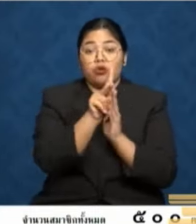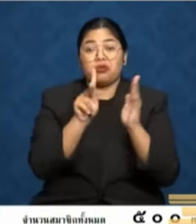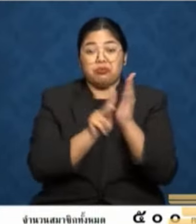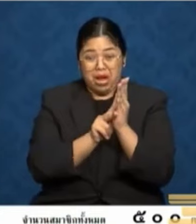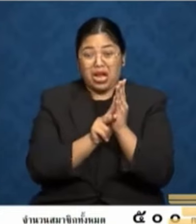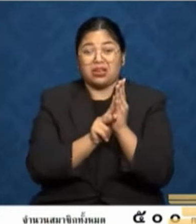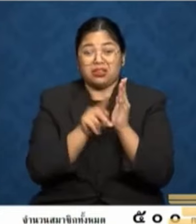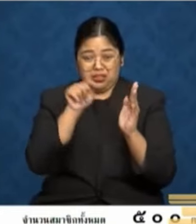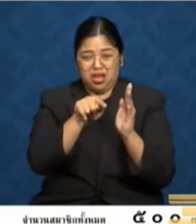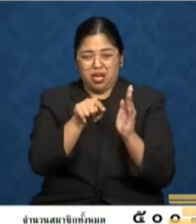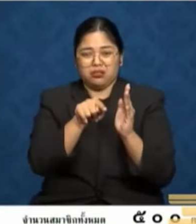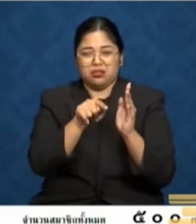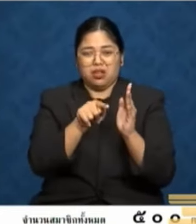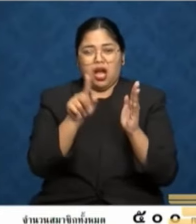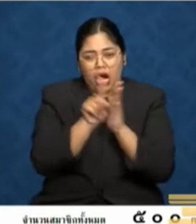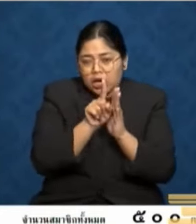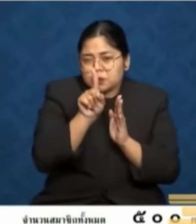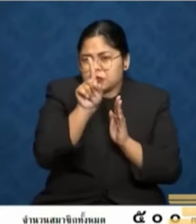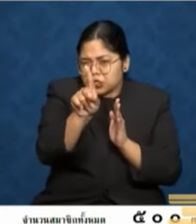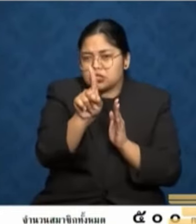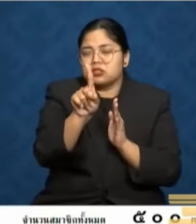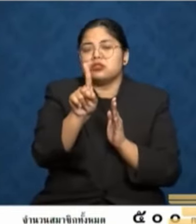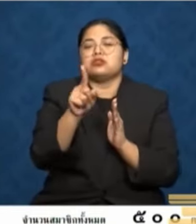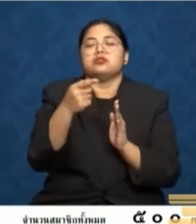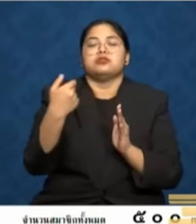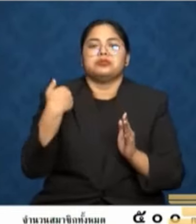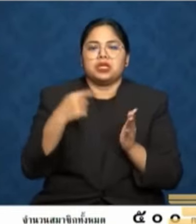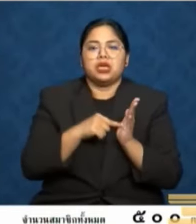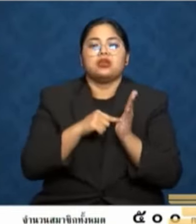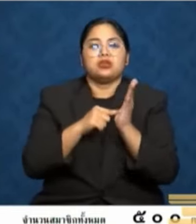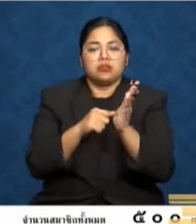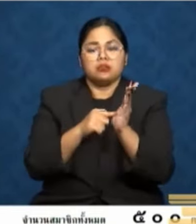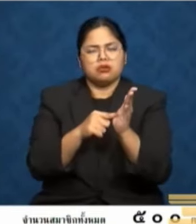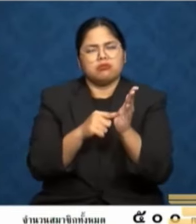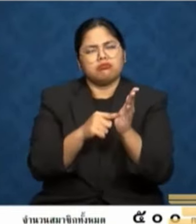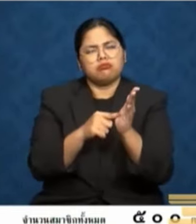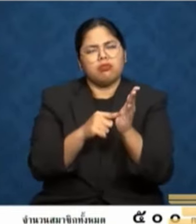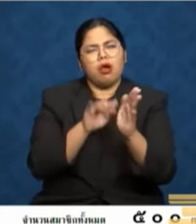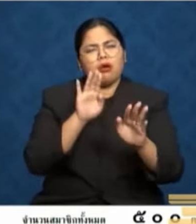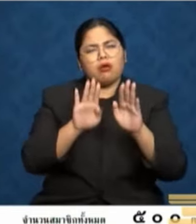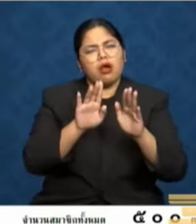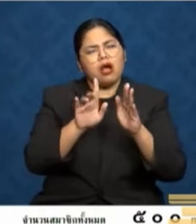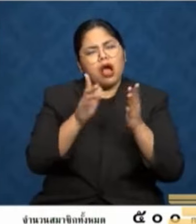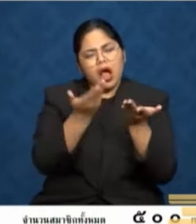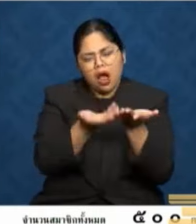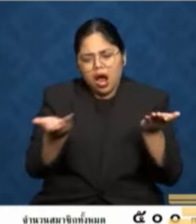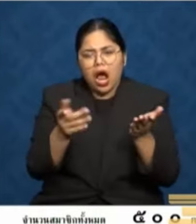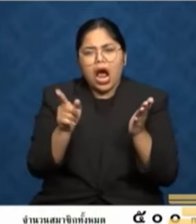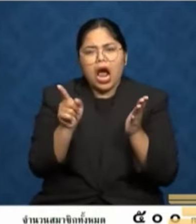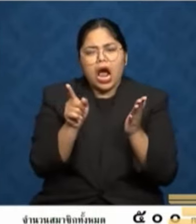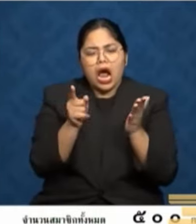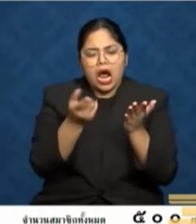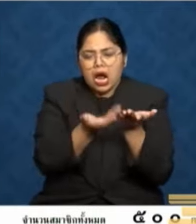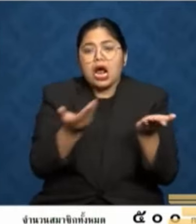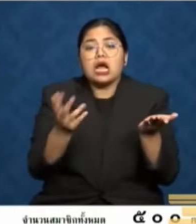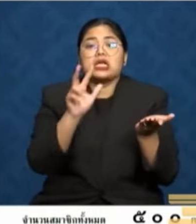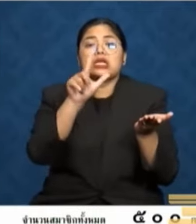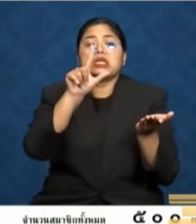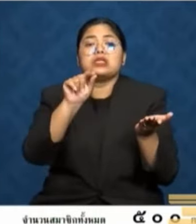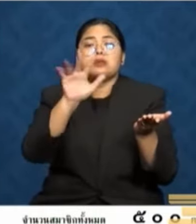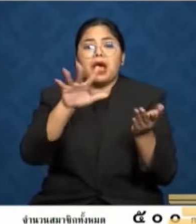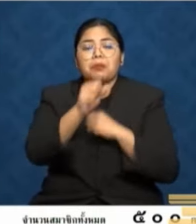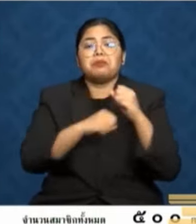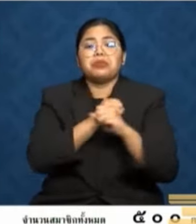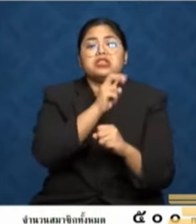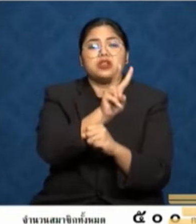ไลอฉบับแรกเสนอมาตอนชุดที่25ตั้งแต่ปี